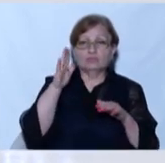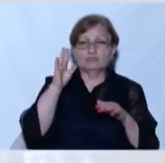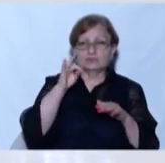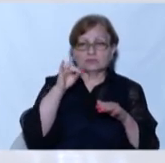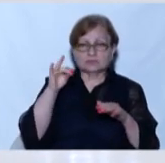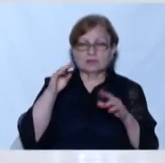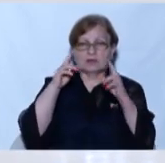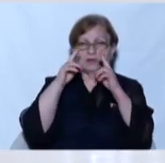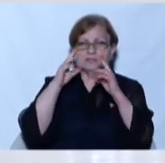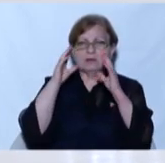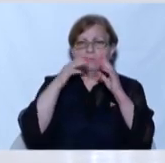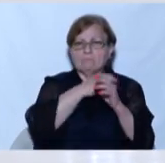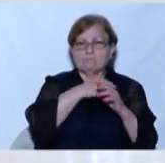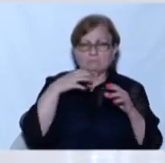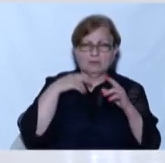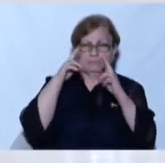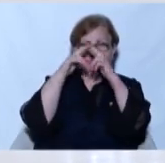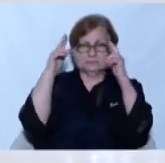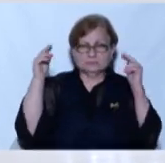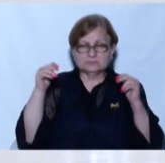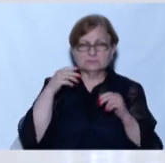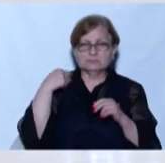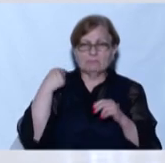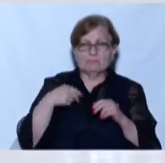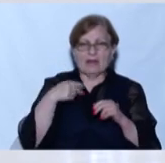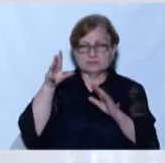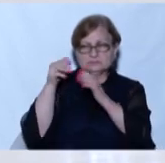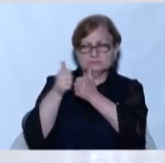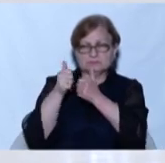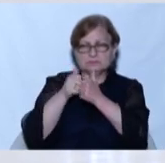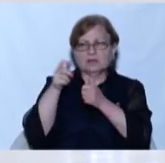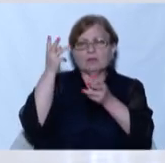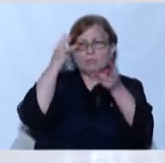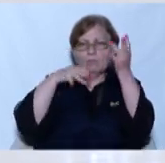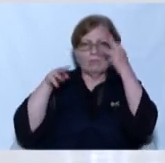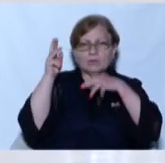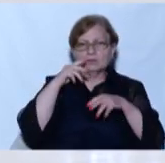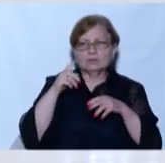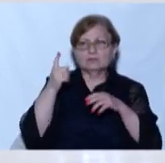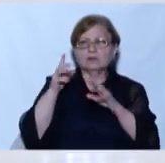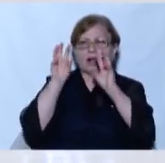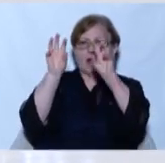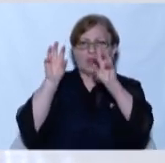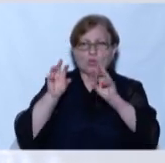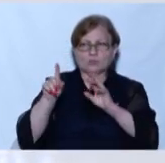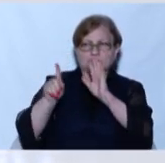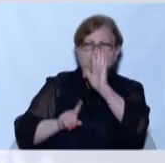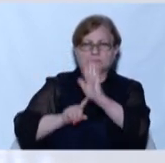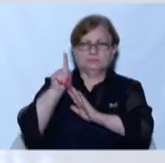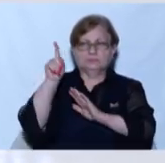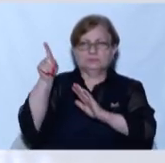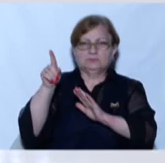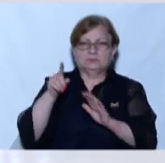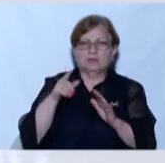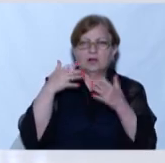მეფეთა რეზიდენცია იყო პარიზის სიახლოვეში ლუვრი ხდება მოდის დამკანონებული თუ შეიძლება თქვა საერთოდ ამ